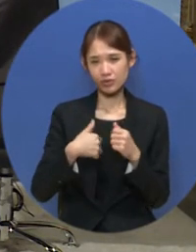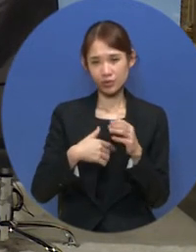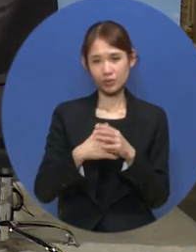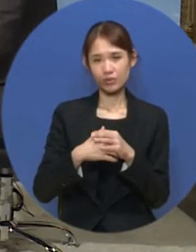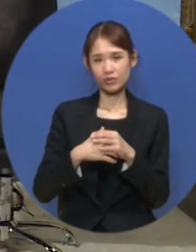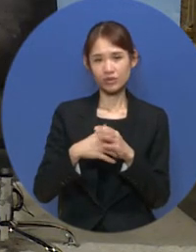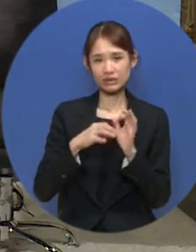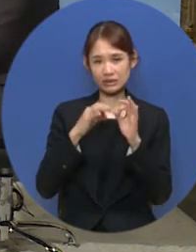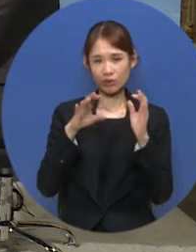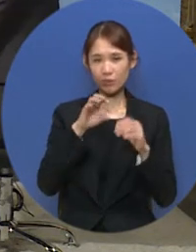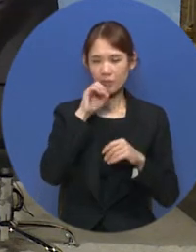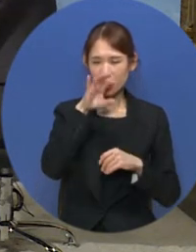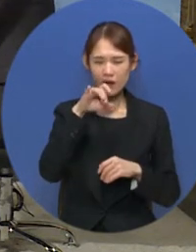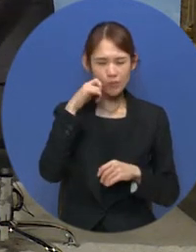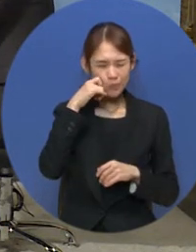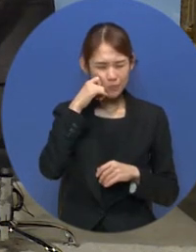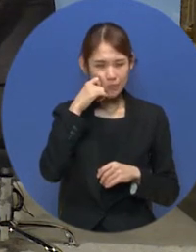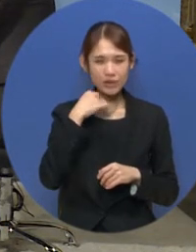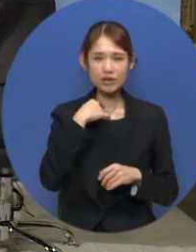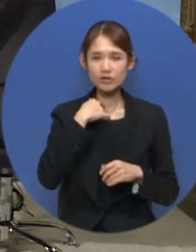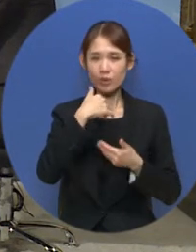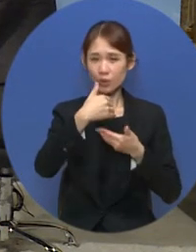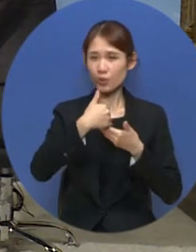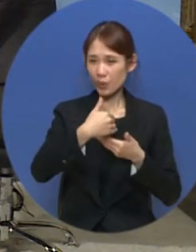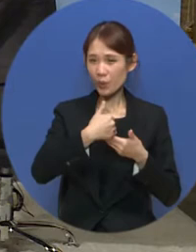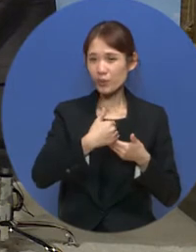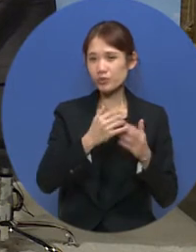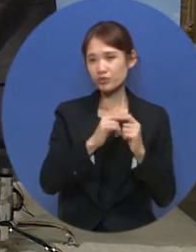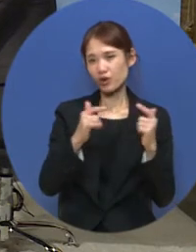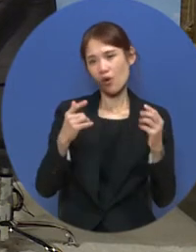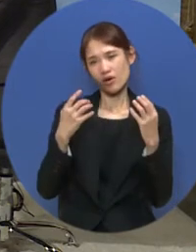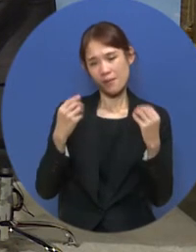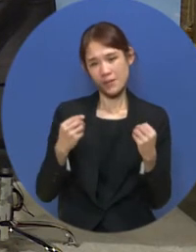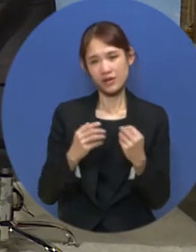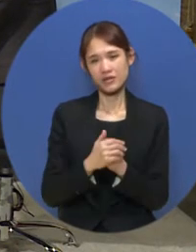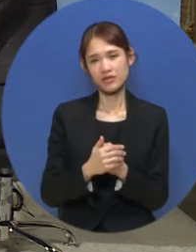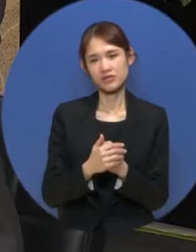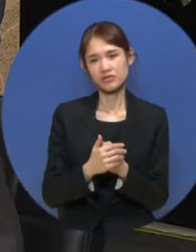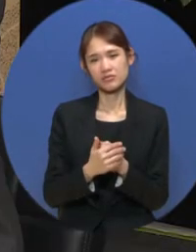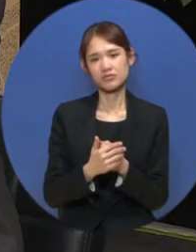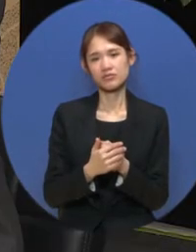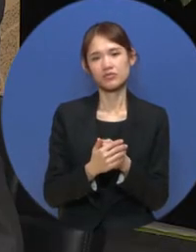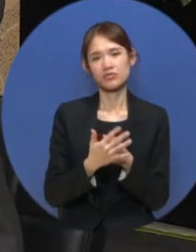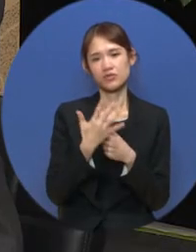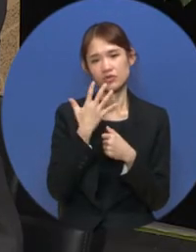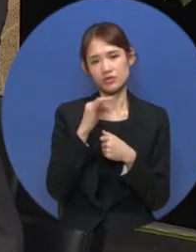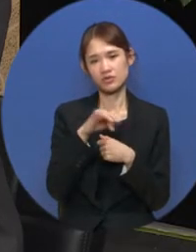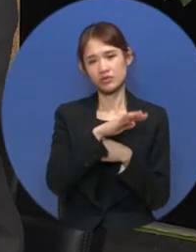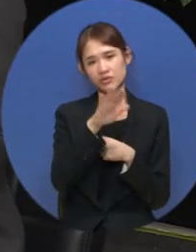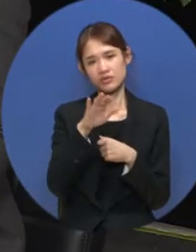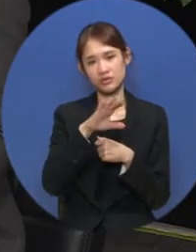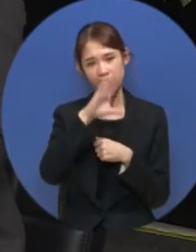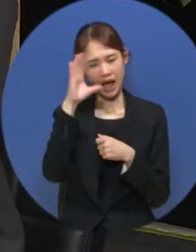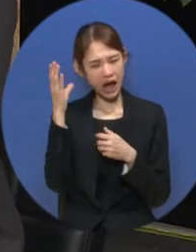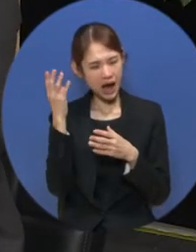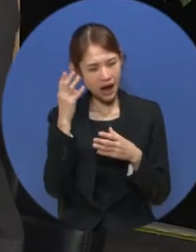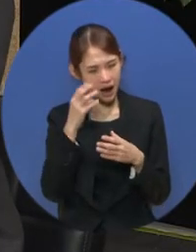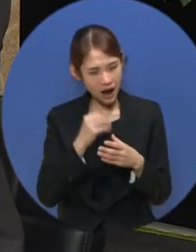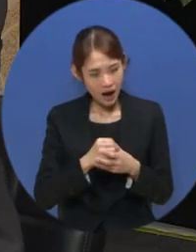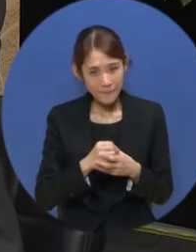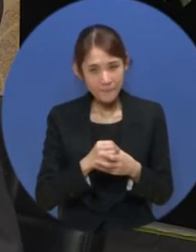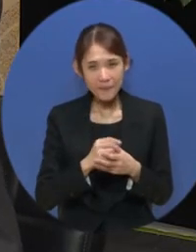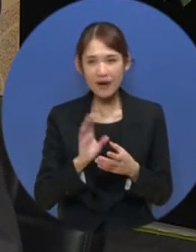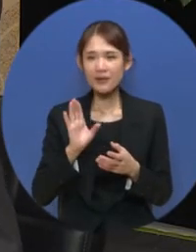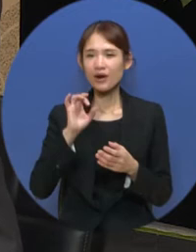그동안에 말하실 수 없었던 그런 요구사항들을 많이 얘기를 해주셔가지고 네. 그런 부분들을 이제 저희가 다 담으려면 물론 맞춤복을